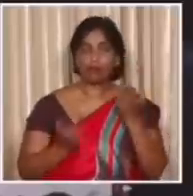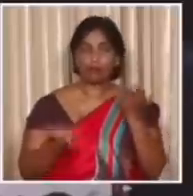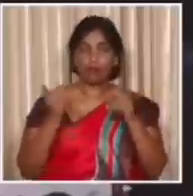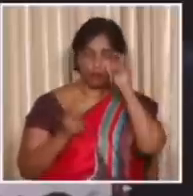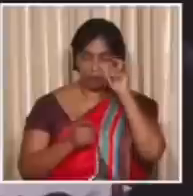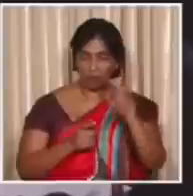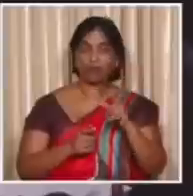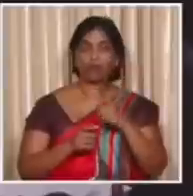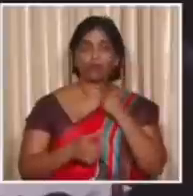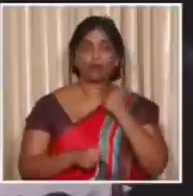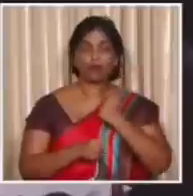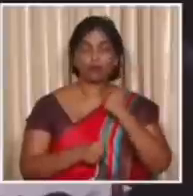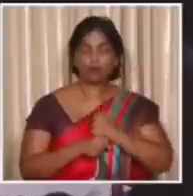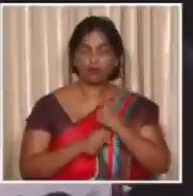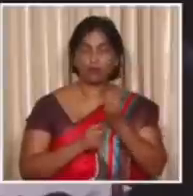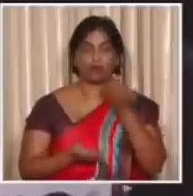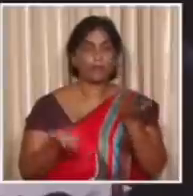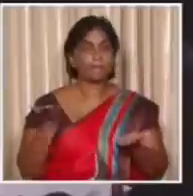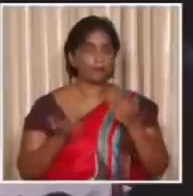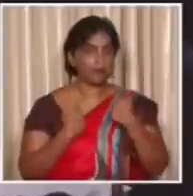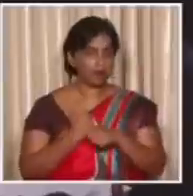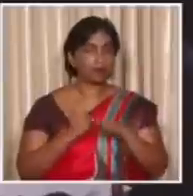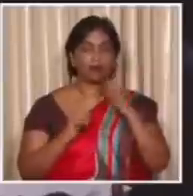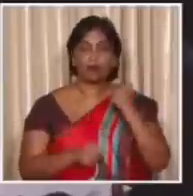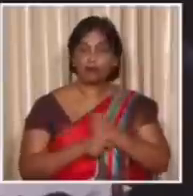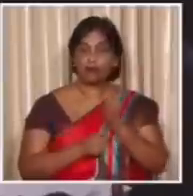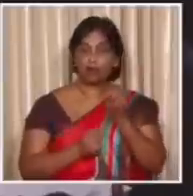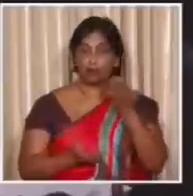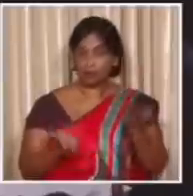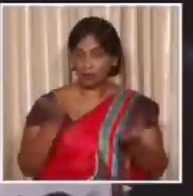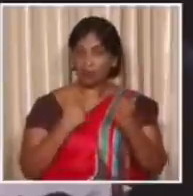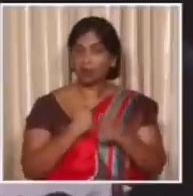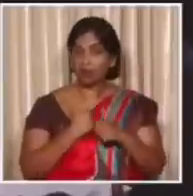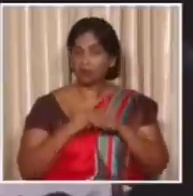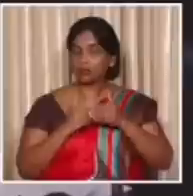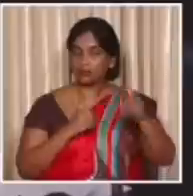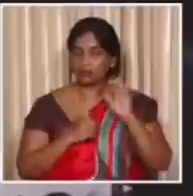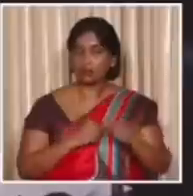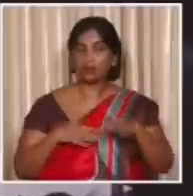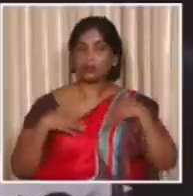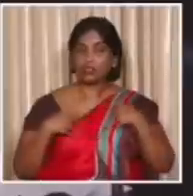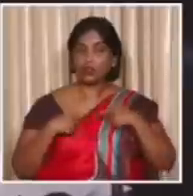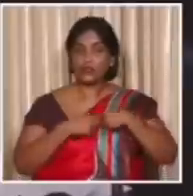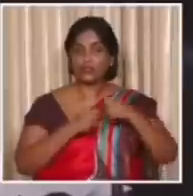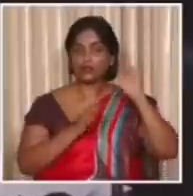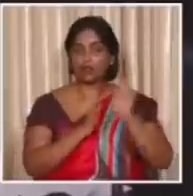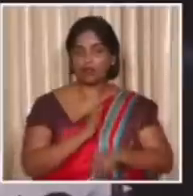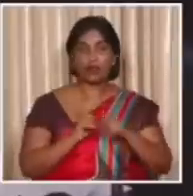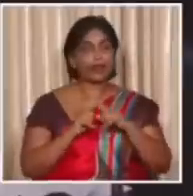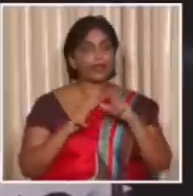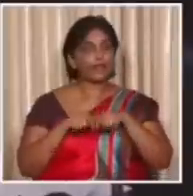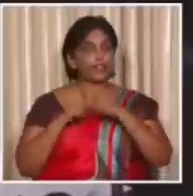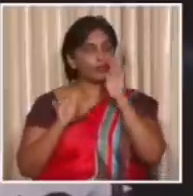හොයන්නේ බහණ්ඩාගාර account එක තුලනේ කරන්න සලසුම් හදනවා හැබැයි බහණ්ඩාගාර account එක තුලනේ කරන්න සලසුම් හදන මොකද වෙන්නේ සෞඛ්‍ය වේදම් කප්පාදු වෙනවා අධ්‍යාපන